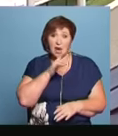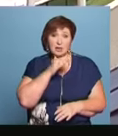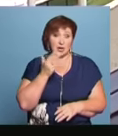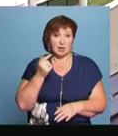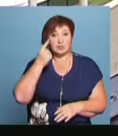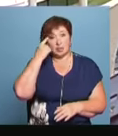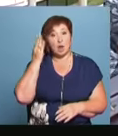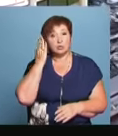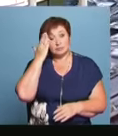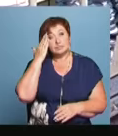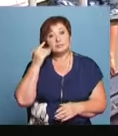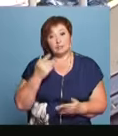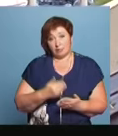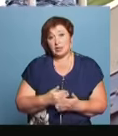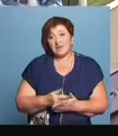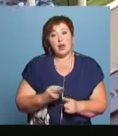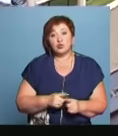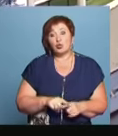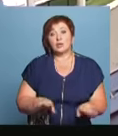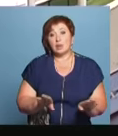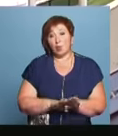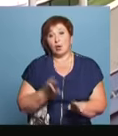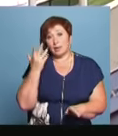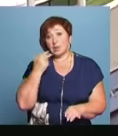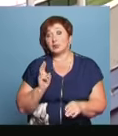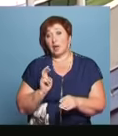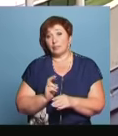Я уже представлял, что такое, и уже придя сюда,